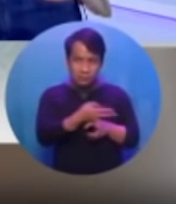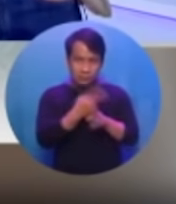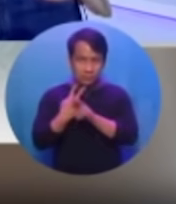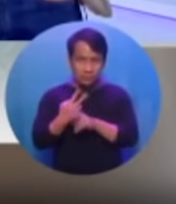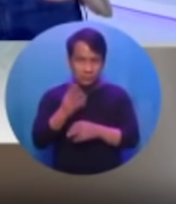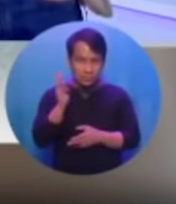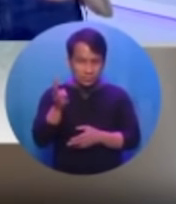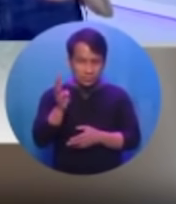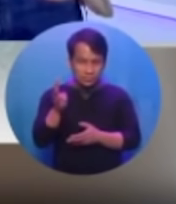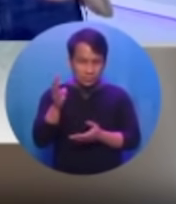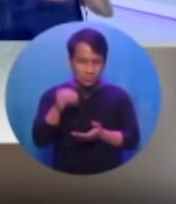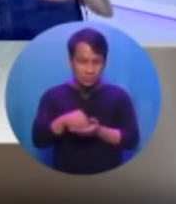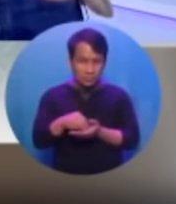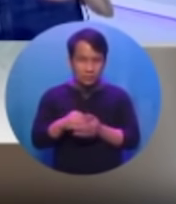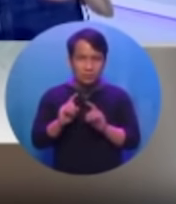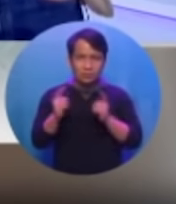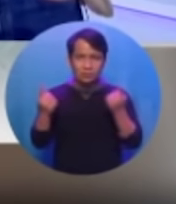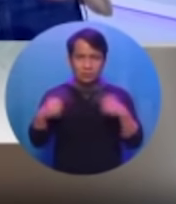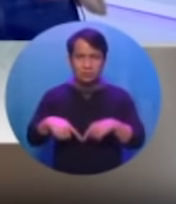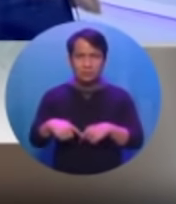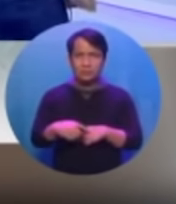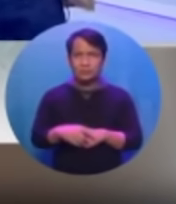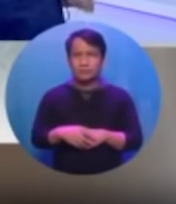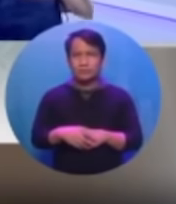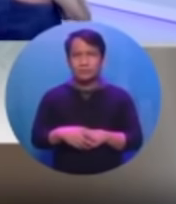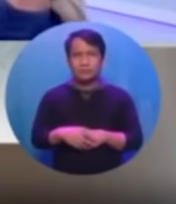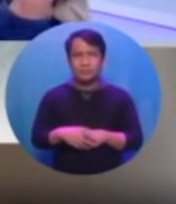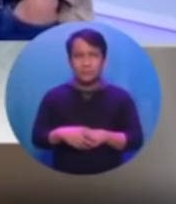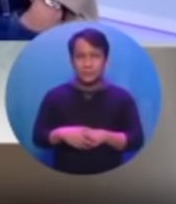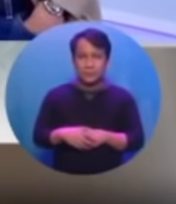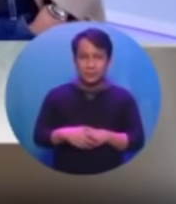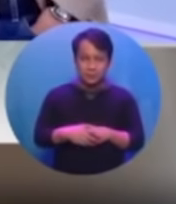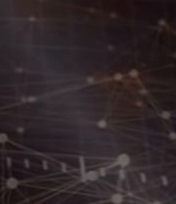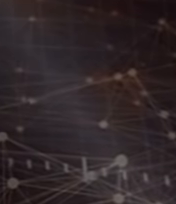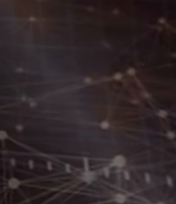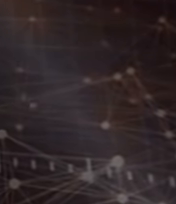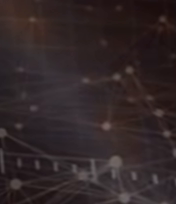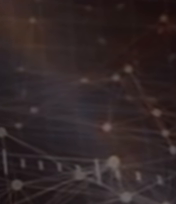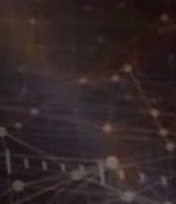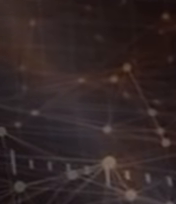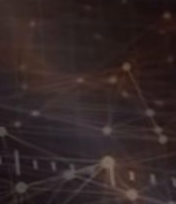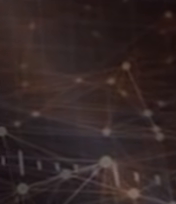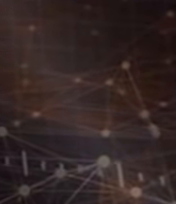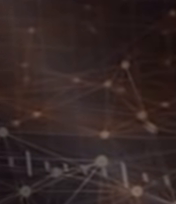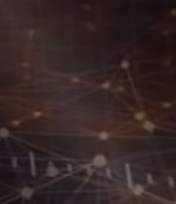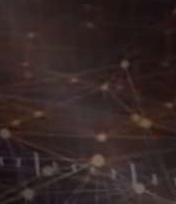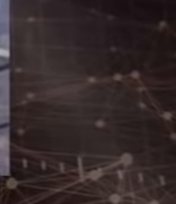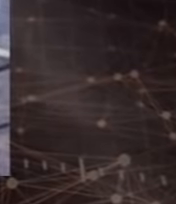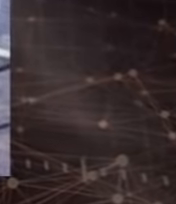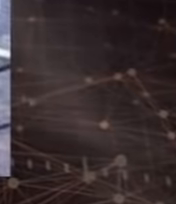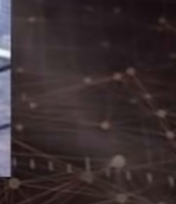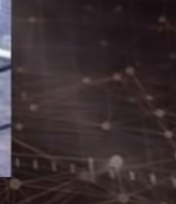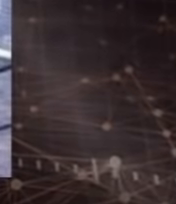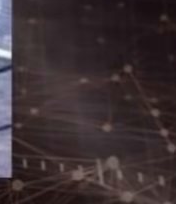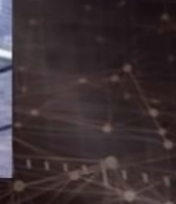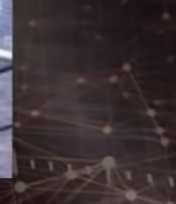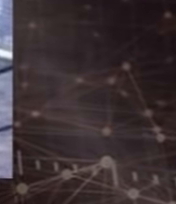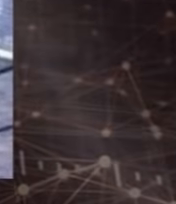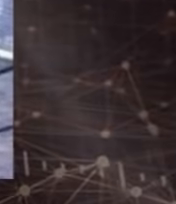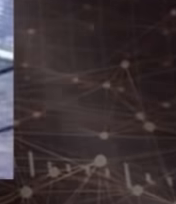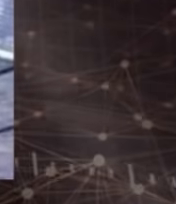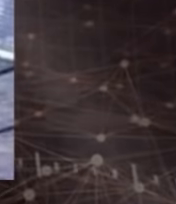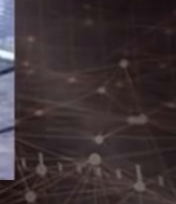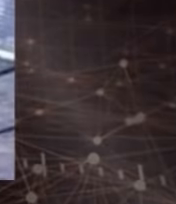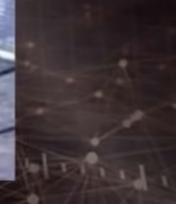pong istapa o panluloko na. Ah, so ibig sabihin yung pera na ibayad nitong si Police kay Nanay Sonia, binawi din